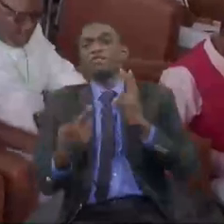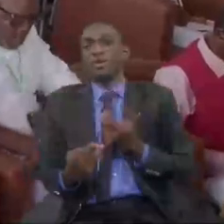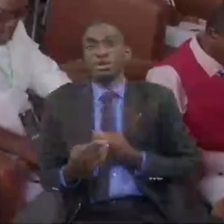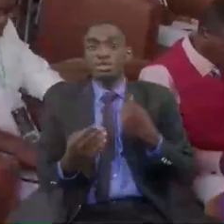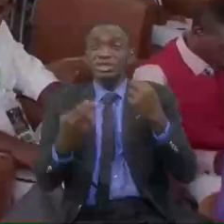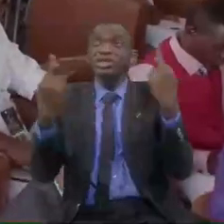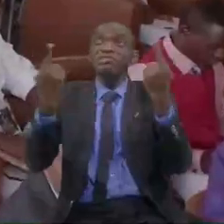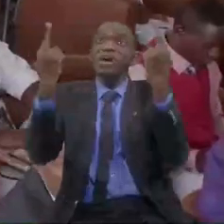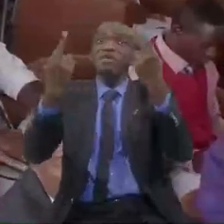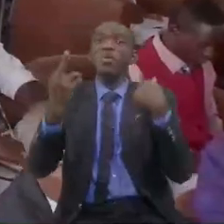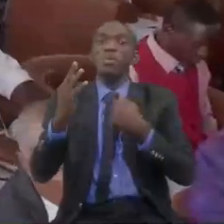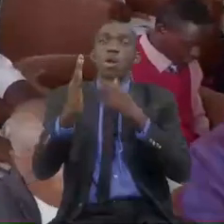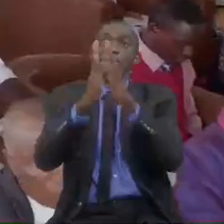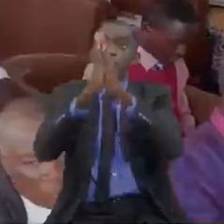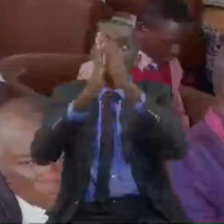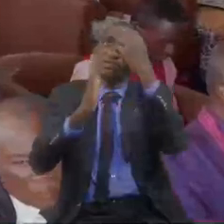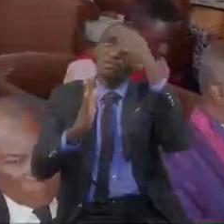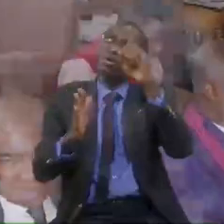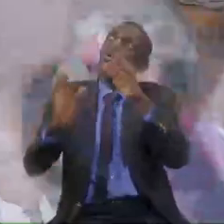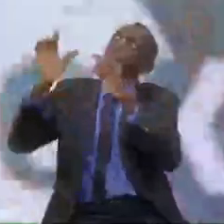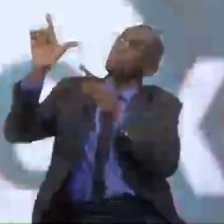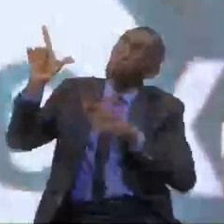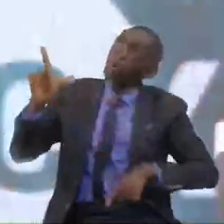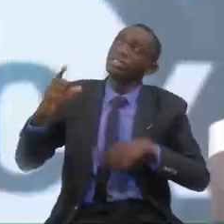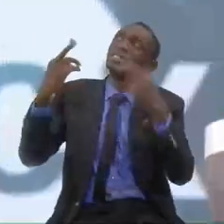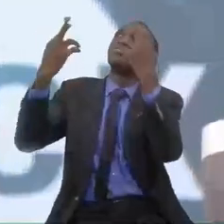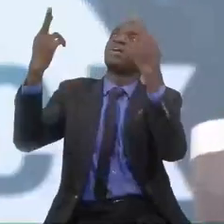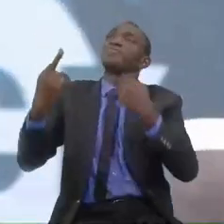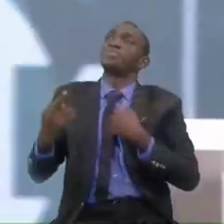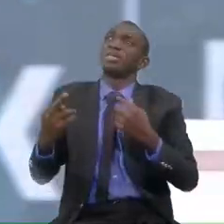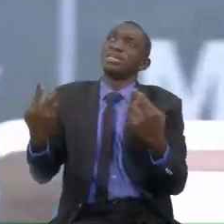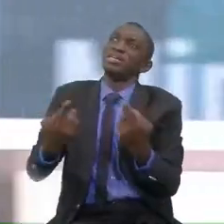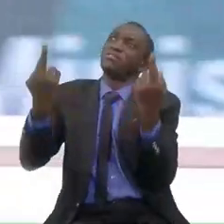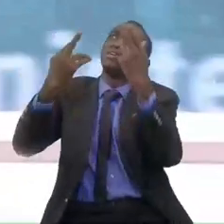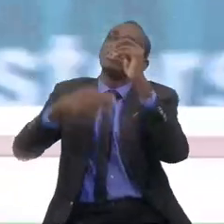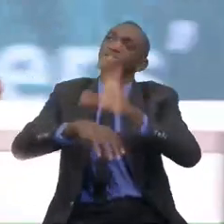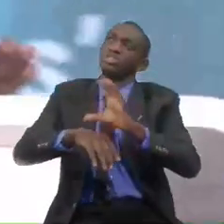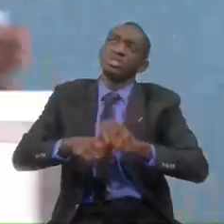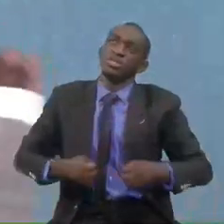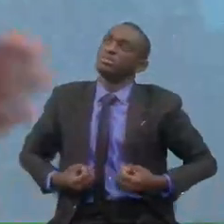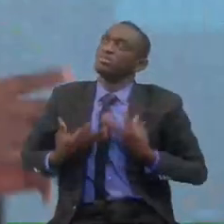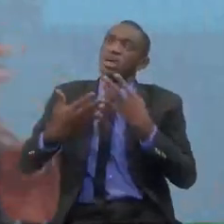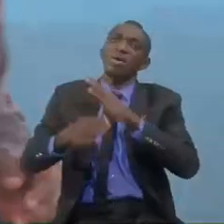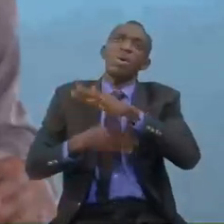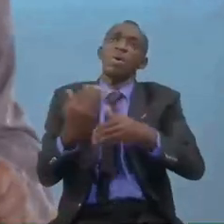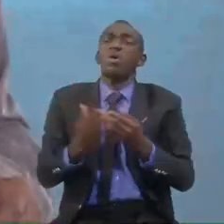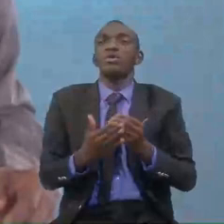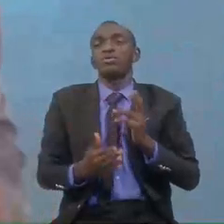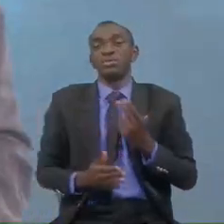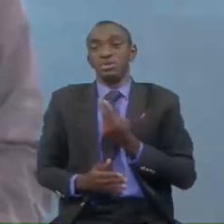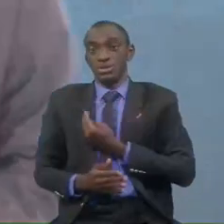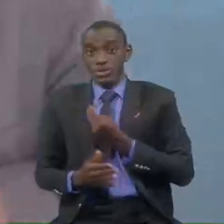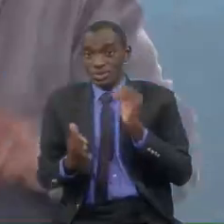Le réveil que nous présentons au Seigneur. Seigneur, réveille-moi, réveille notre église, réveille tout le monde. Ce